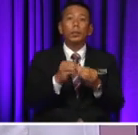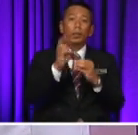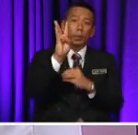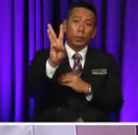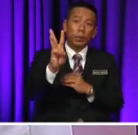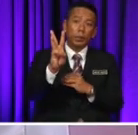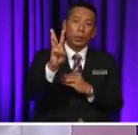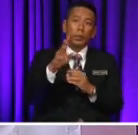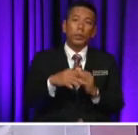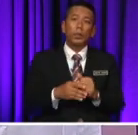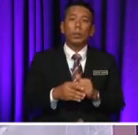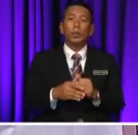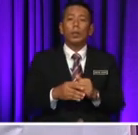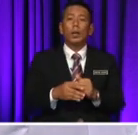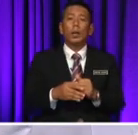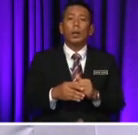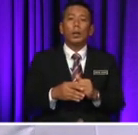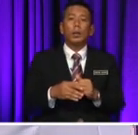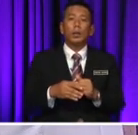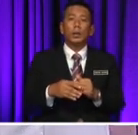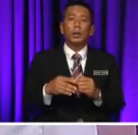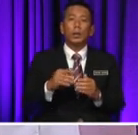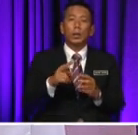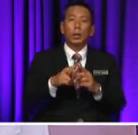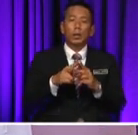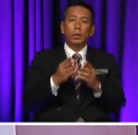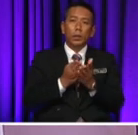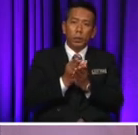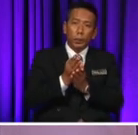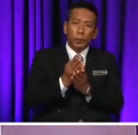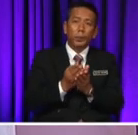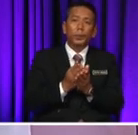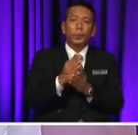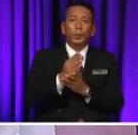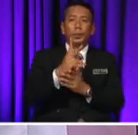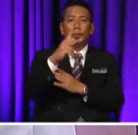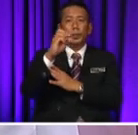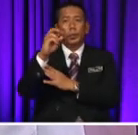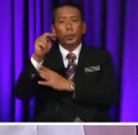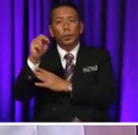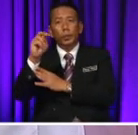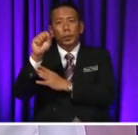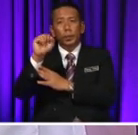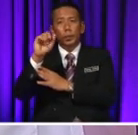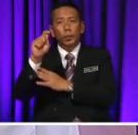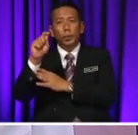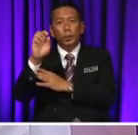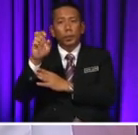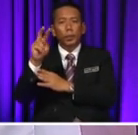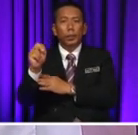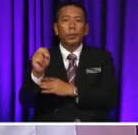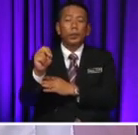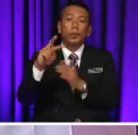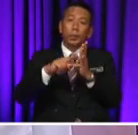efisien efisien dan konsisten dalam menghasilkan infak yang cemerlang Nah jadi sifat efisien yang